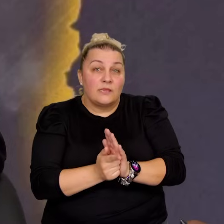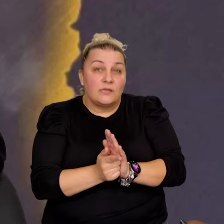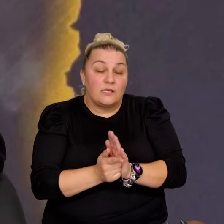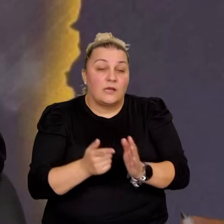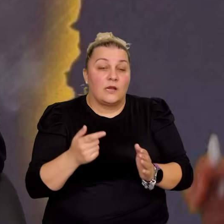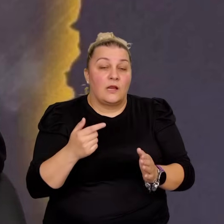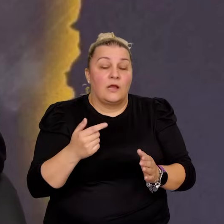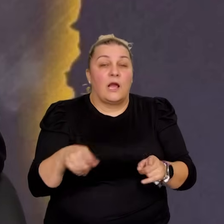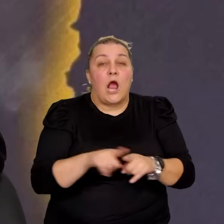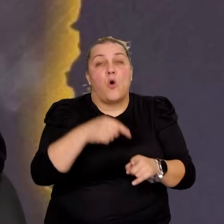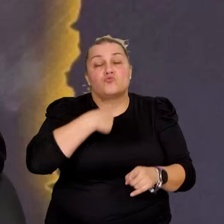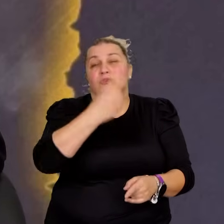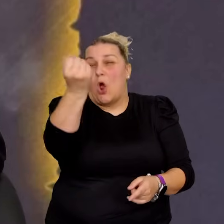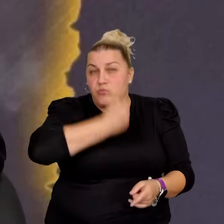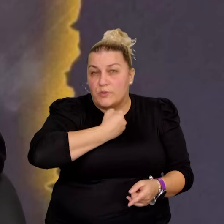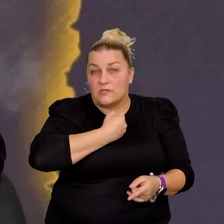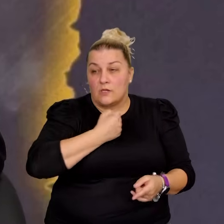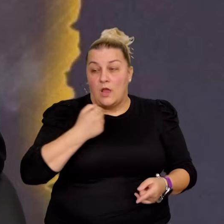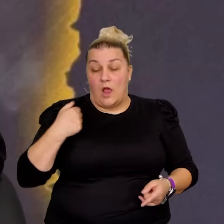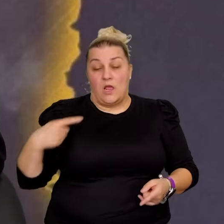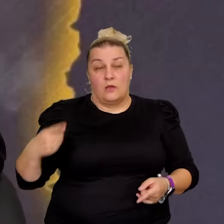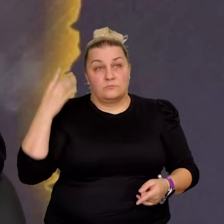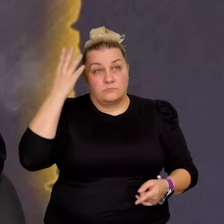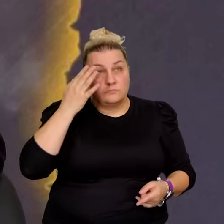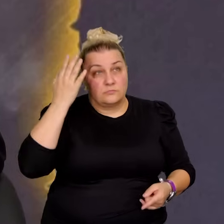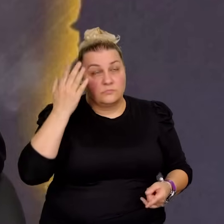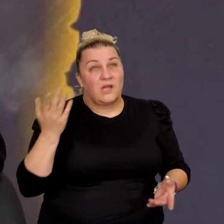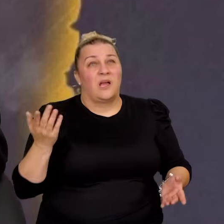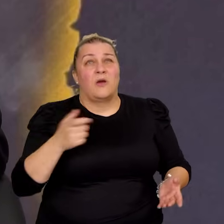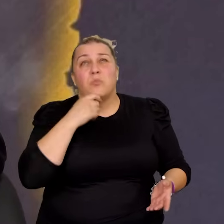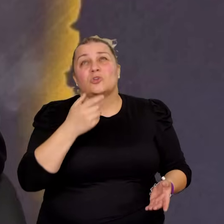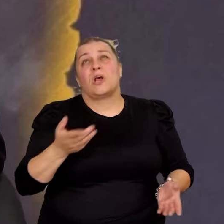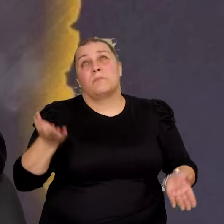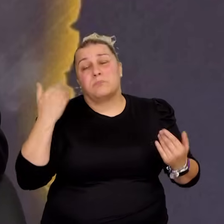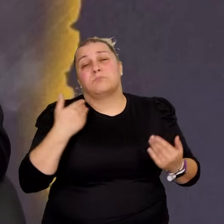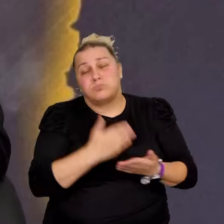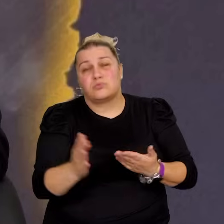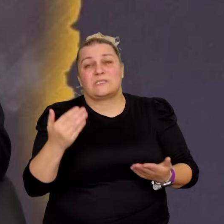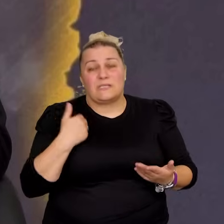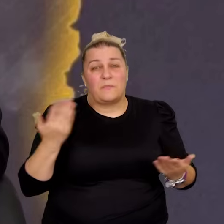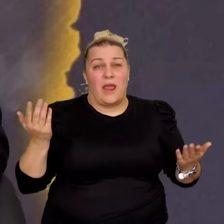ja pomislio, mislim, danas to ispadne malo onako, ali sam pomislio, Bože, pusti sa mene.